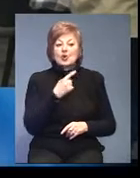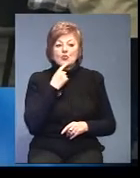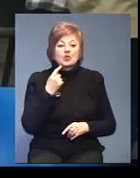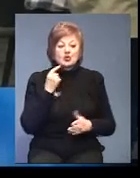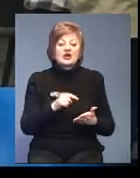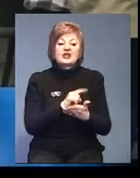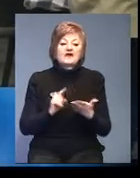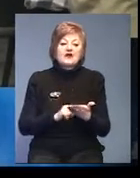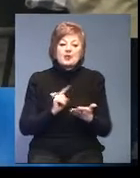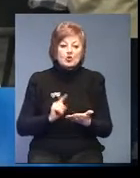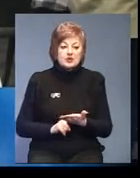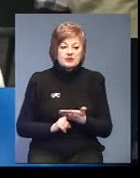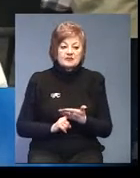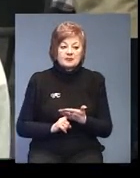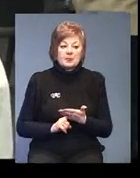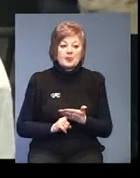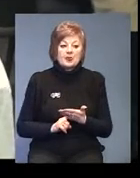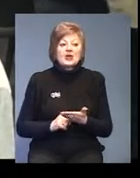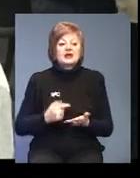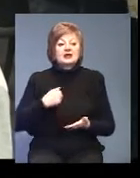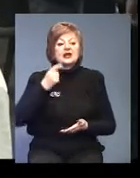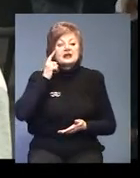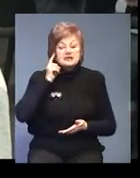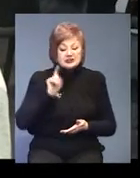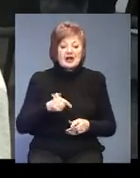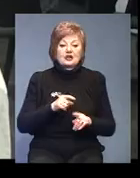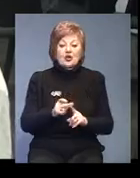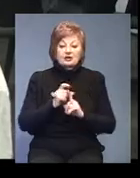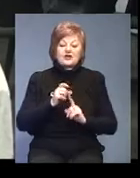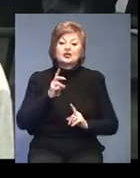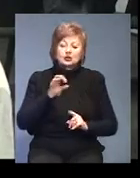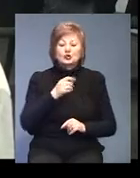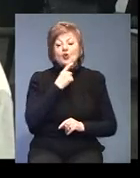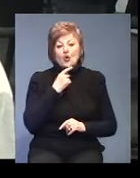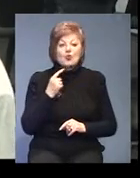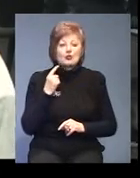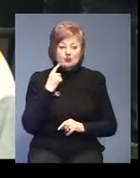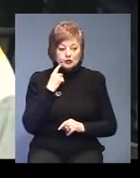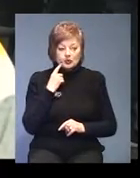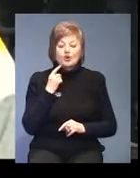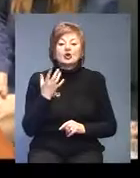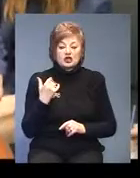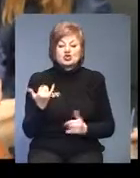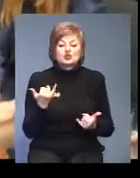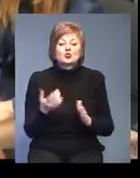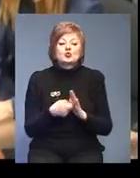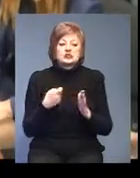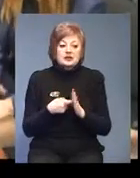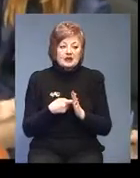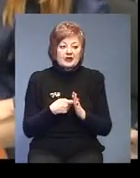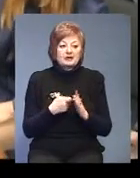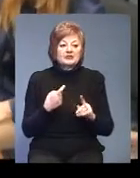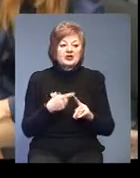питань я знала відповіді на ці питання, але багато нового я ще дізналася.